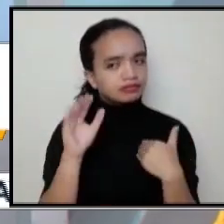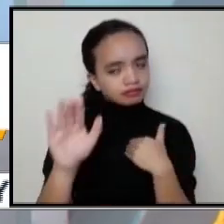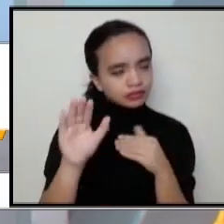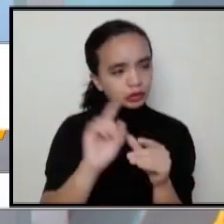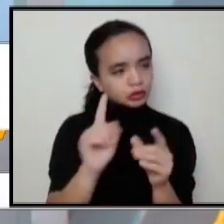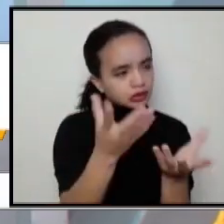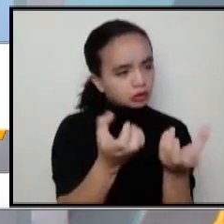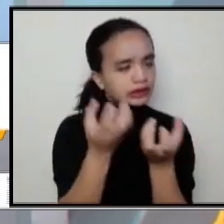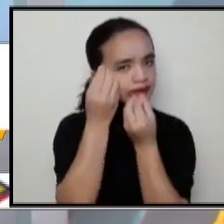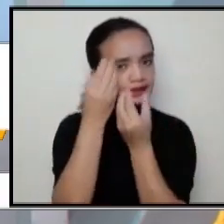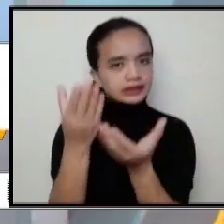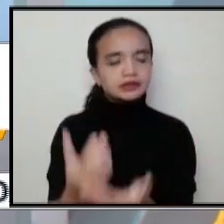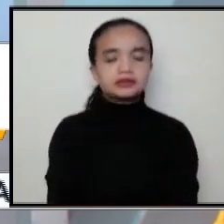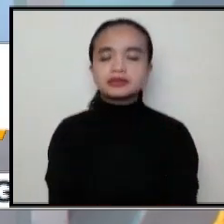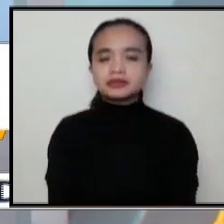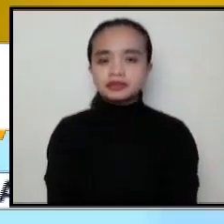po.